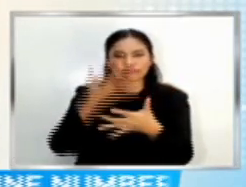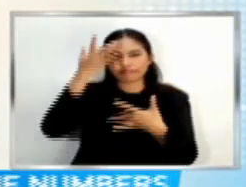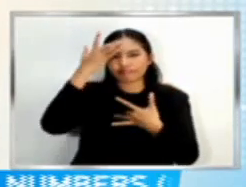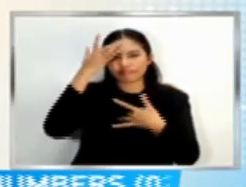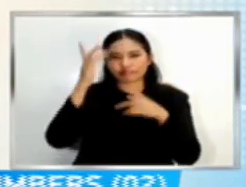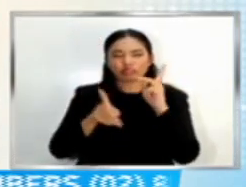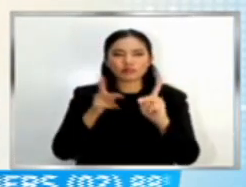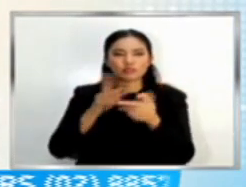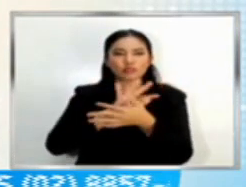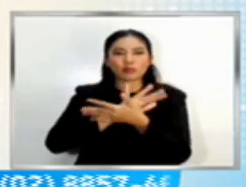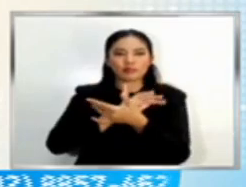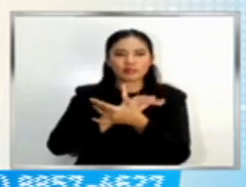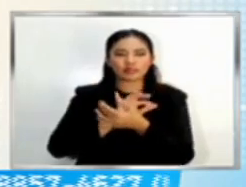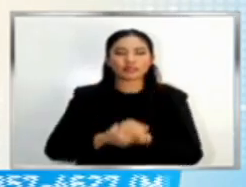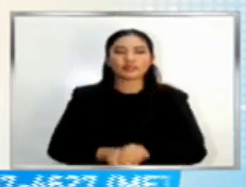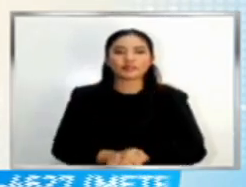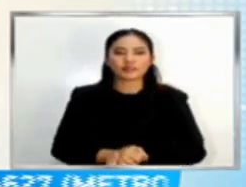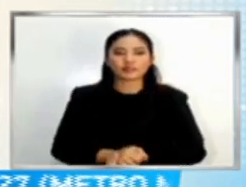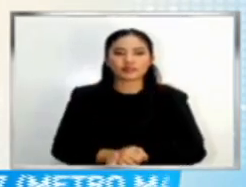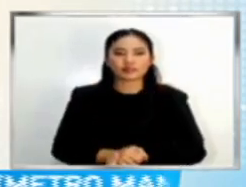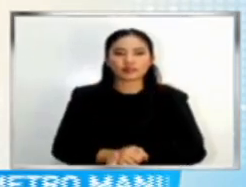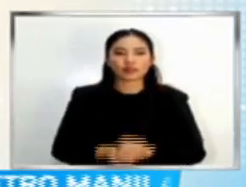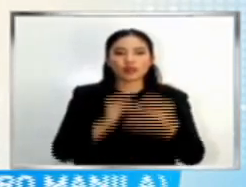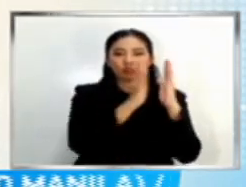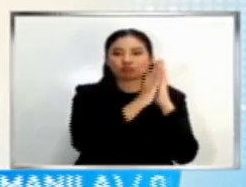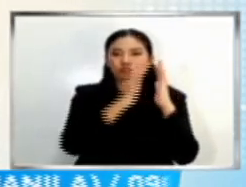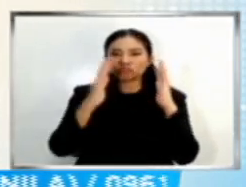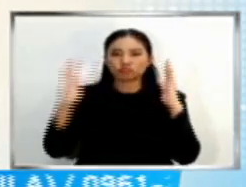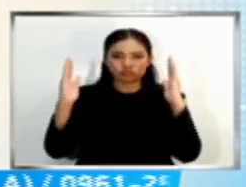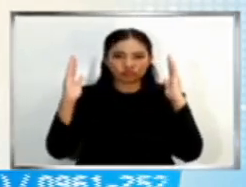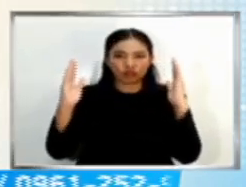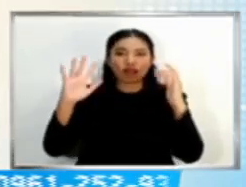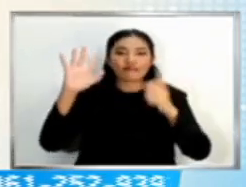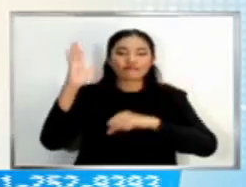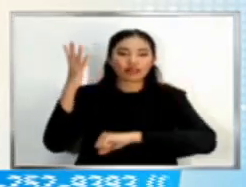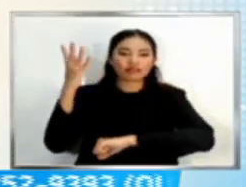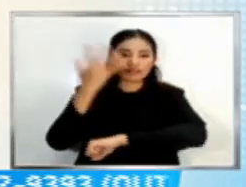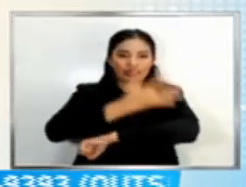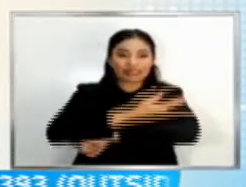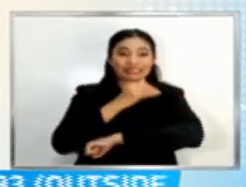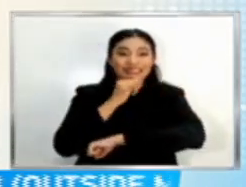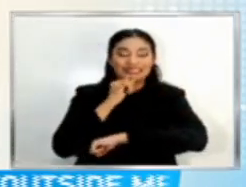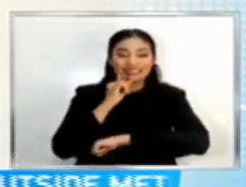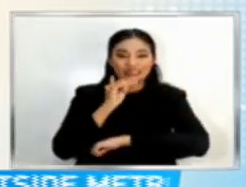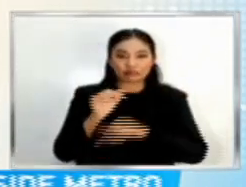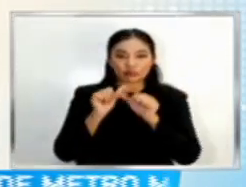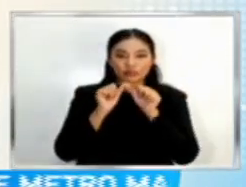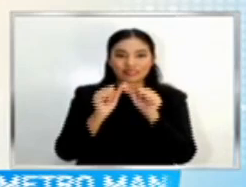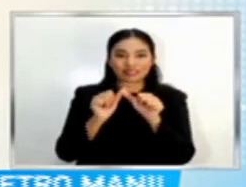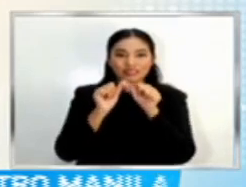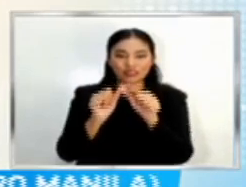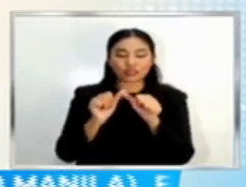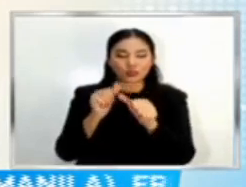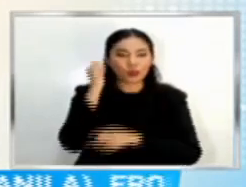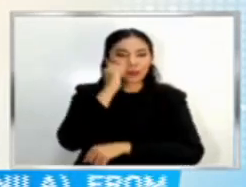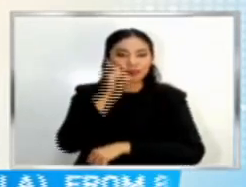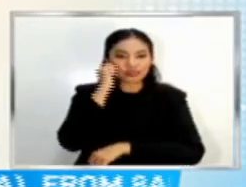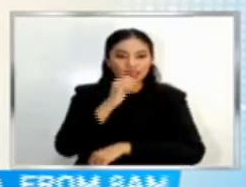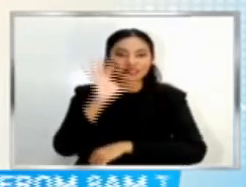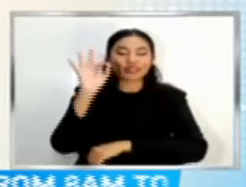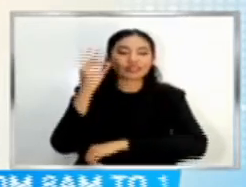Pinangangabahan po yan sa loob lamang ng limang araw kung magtutuloy-tuloy na mahigit 9,000 ang bagong kaso tulad